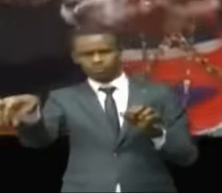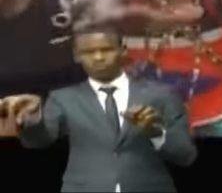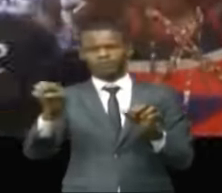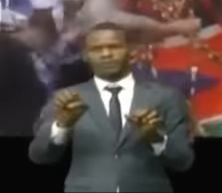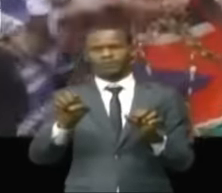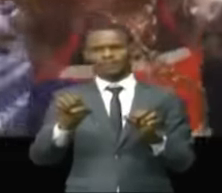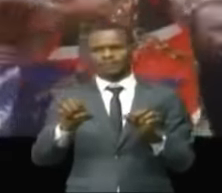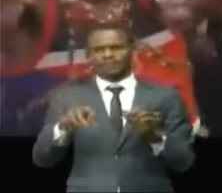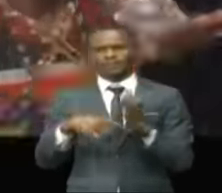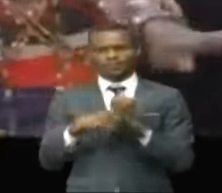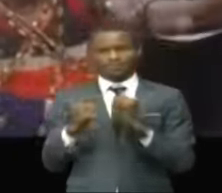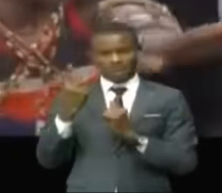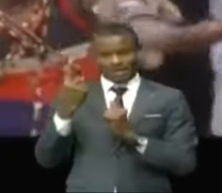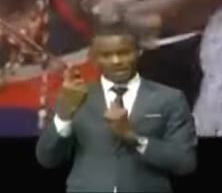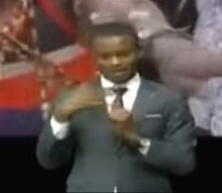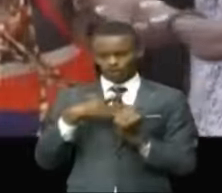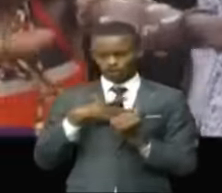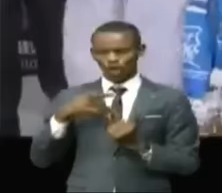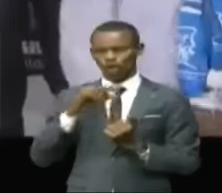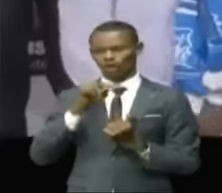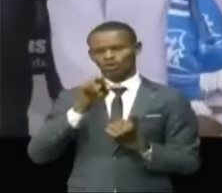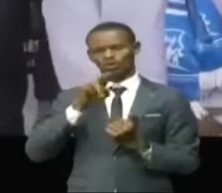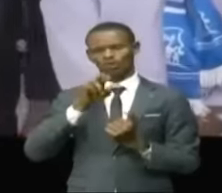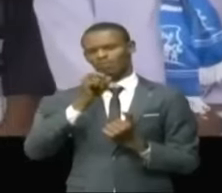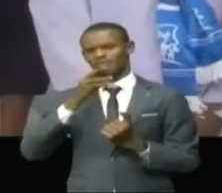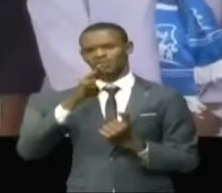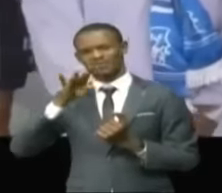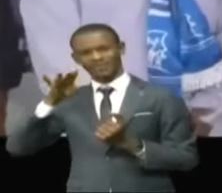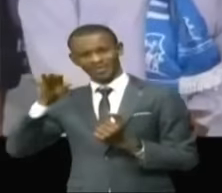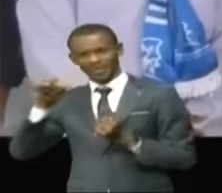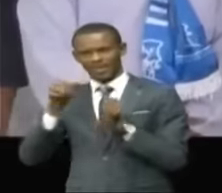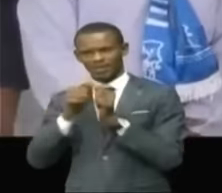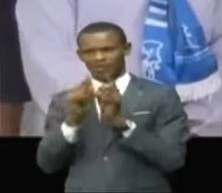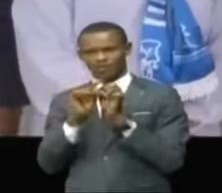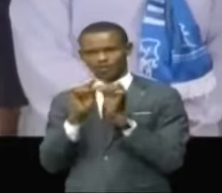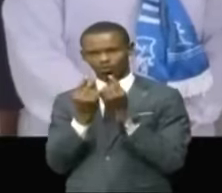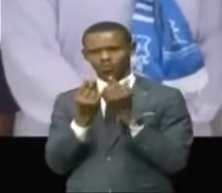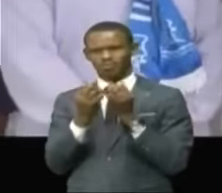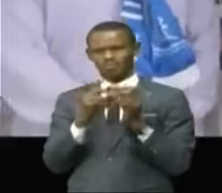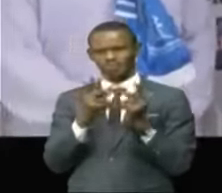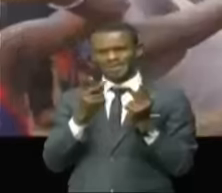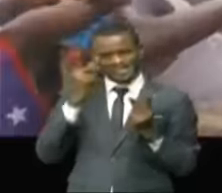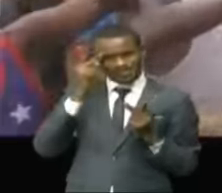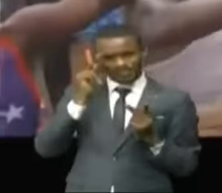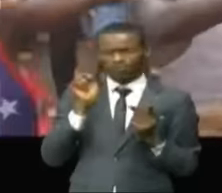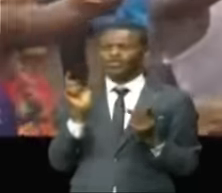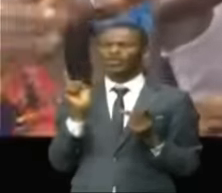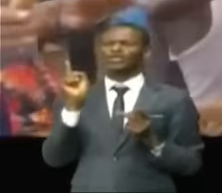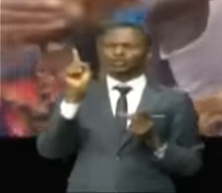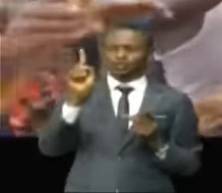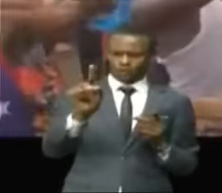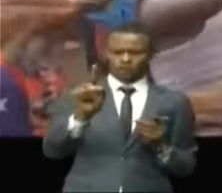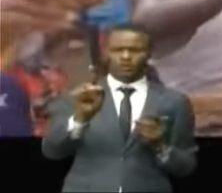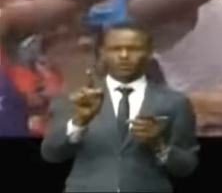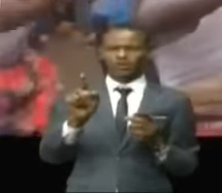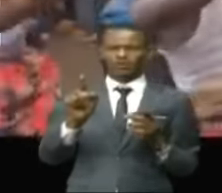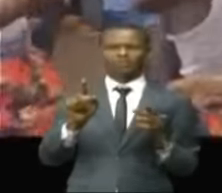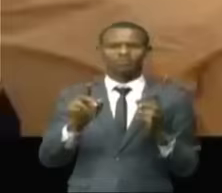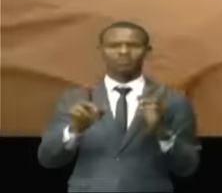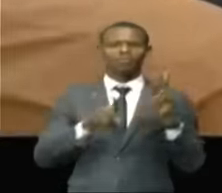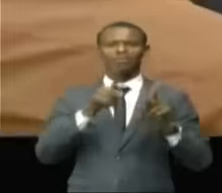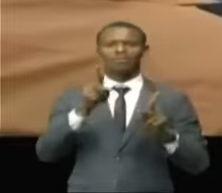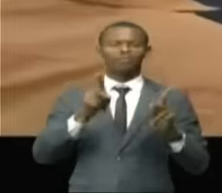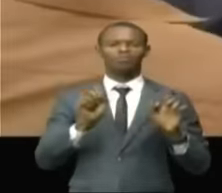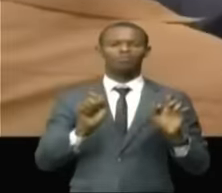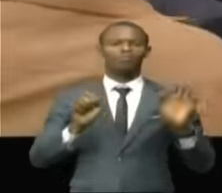Congo, Norbert Basengezi Ketitima et une forte délégation de l'ANC et alliés reçoivent un accueil chaleureux des habitants massés le